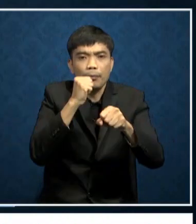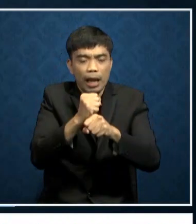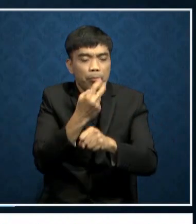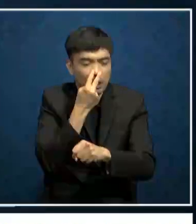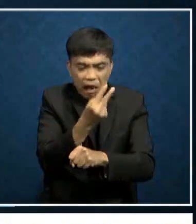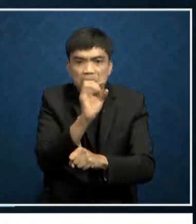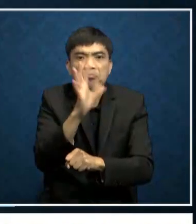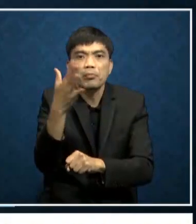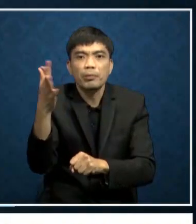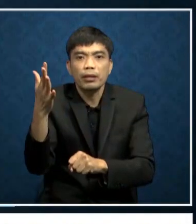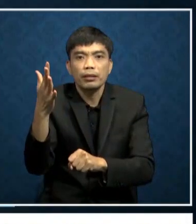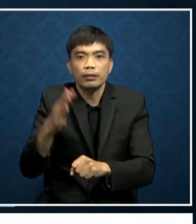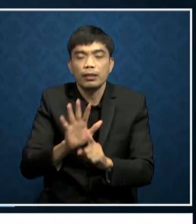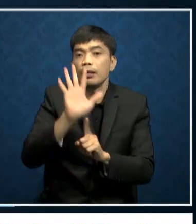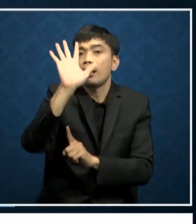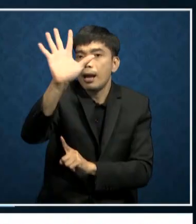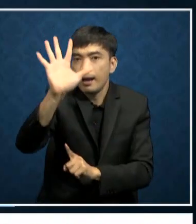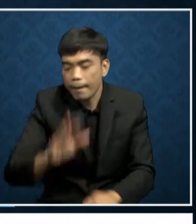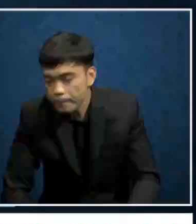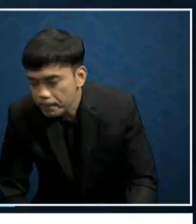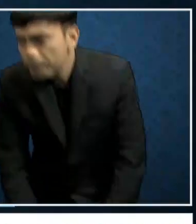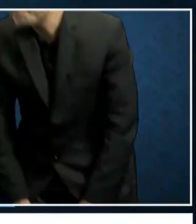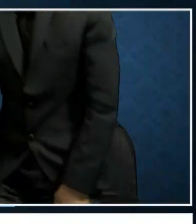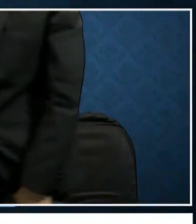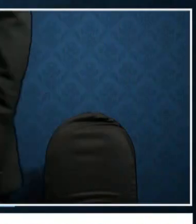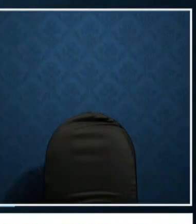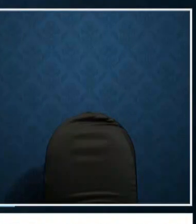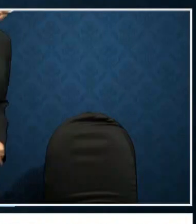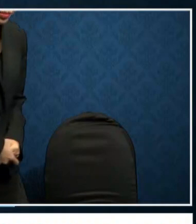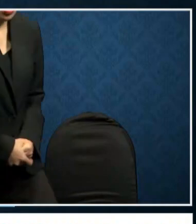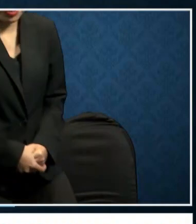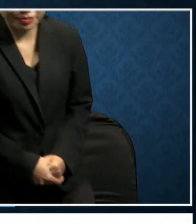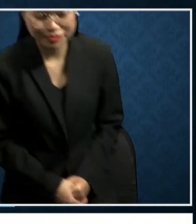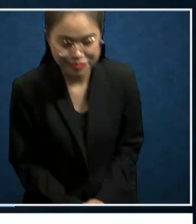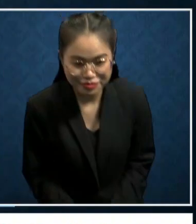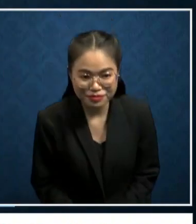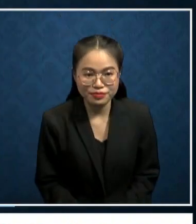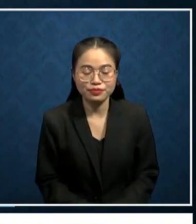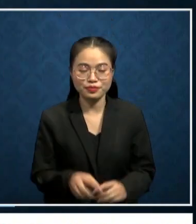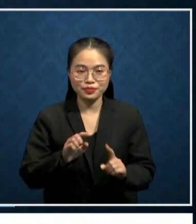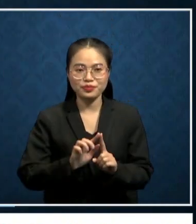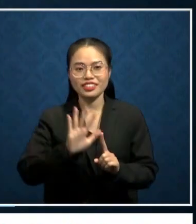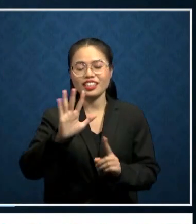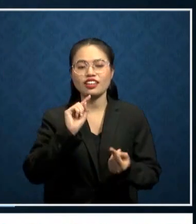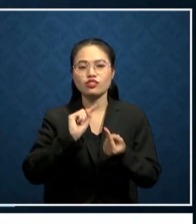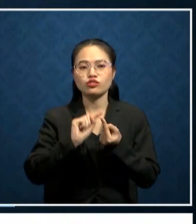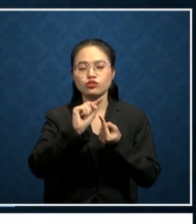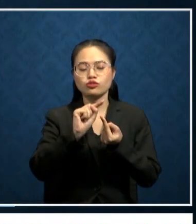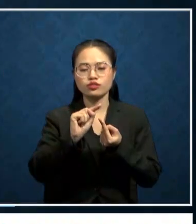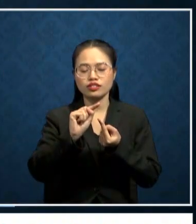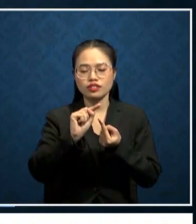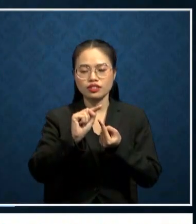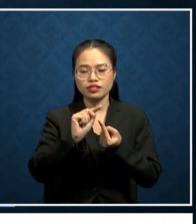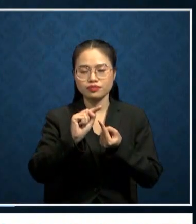การหัวข้อย่อยที่ 5ยกระดับการกำกับอัตราค่าไฟฟ้าโดยพัฒนาหลักเกณฑ์การบัญชีให้มี